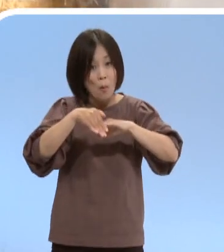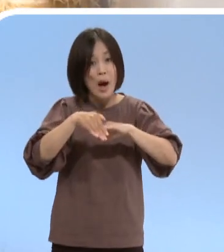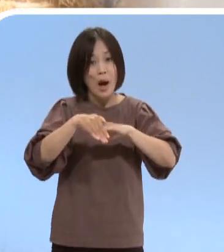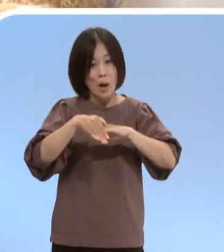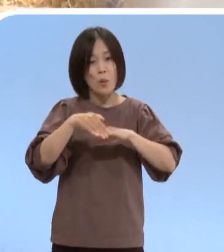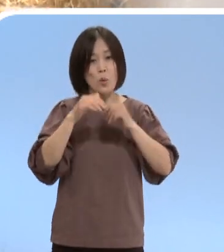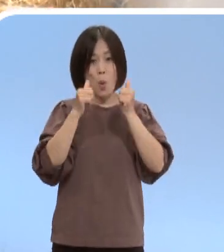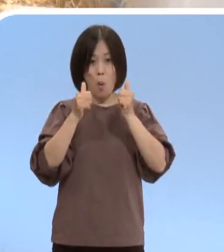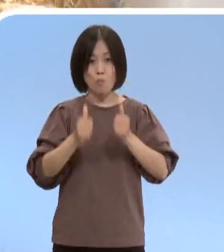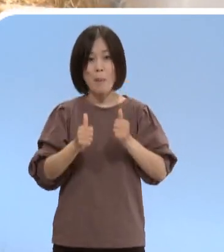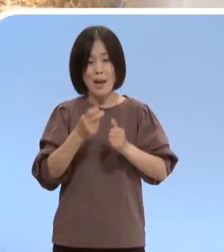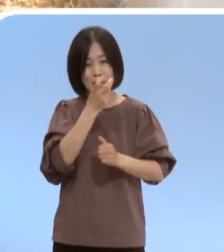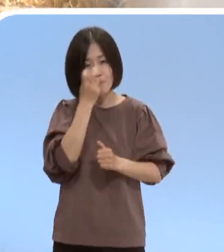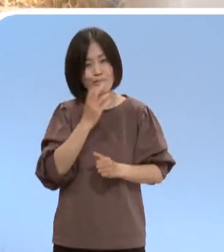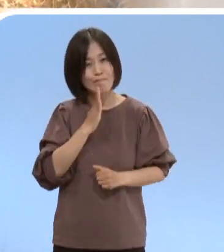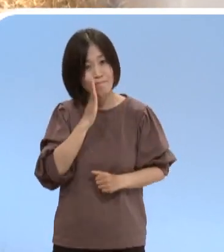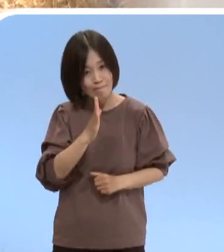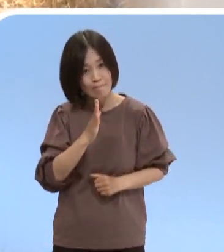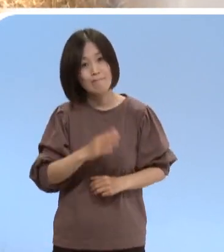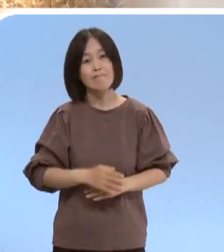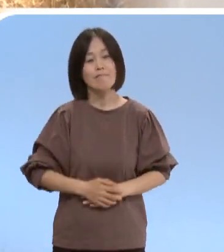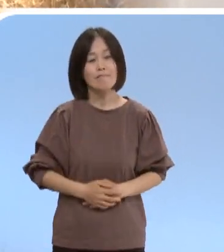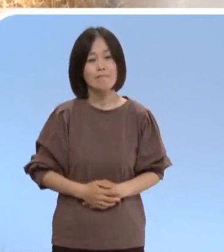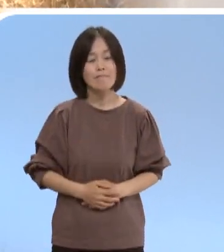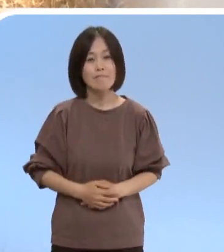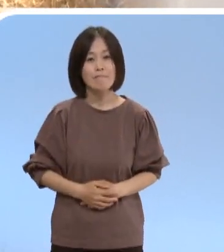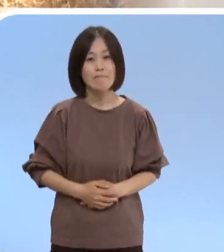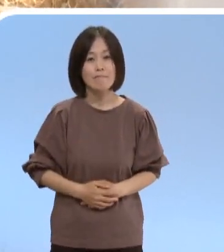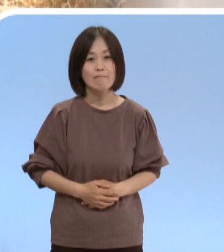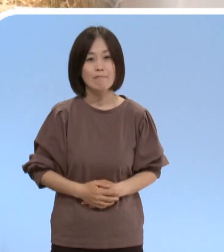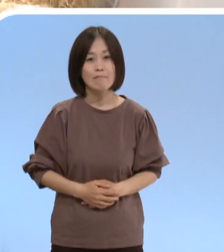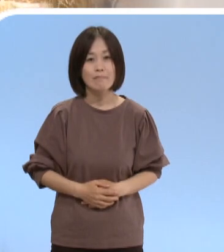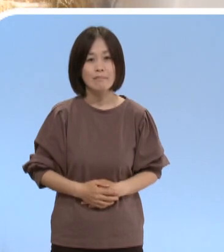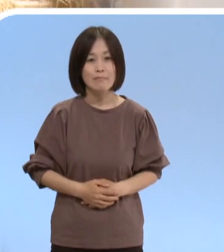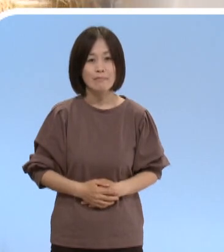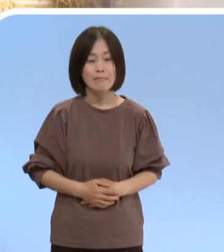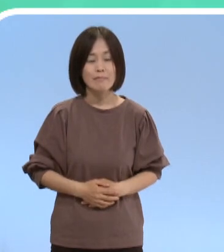じろガイドクラブのホームページを随時ご確認ください。